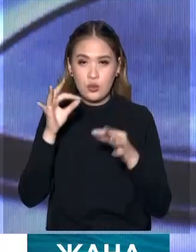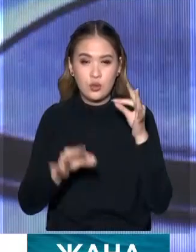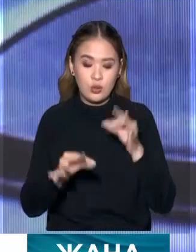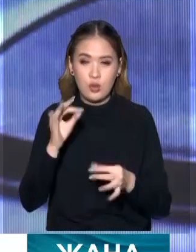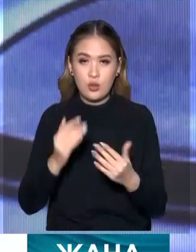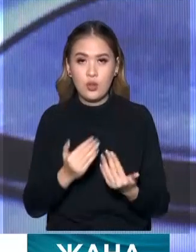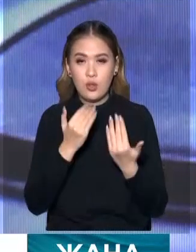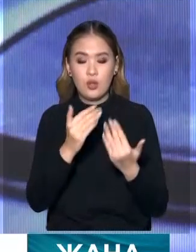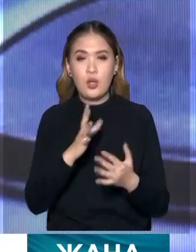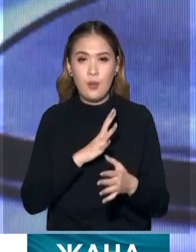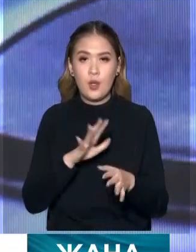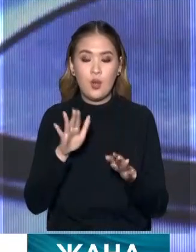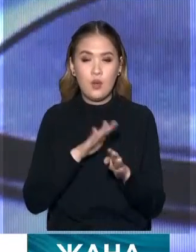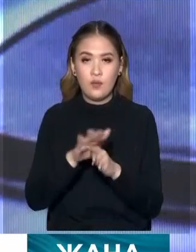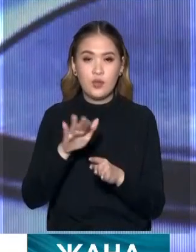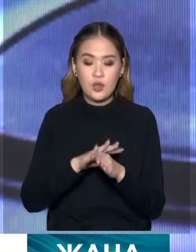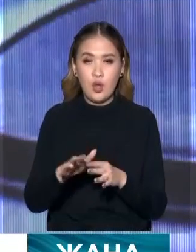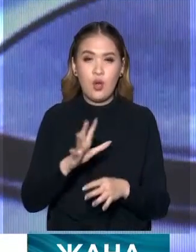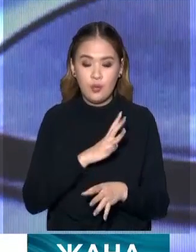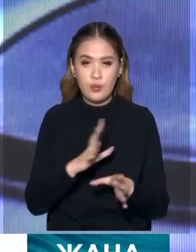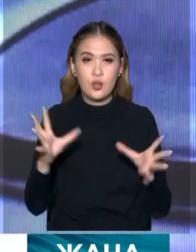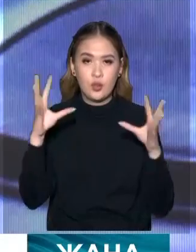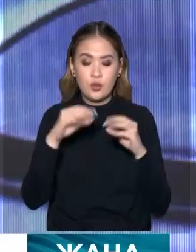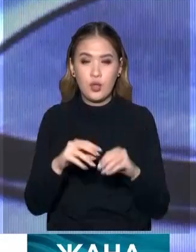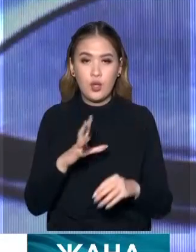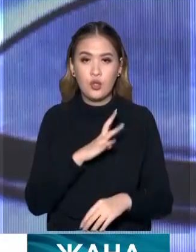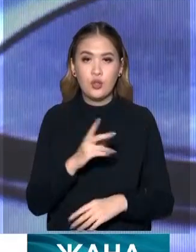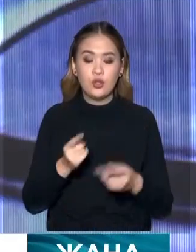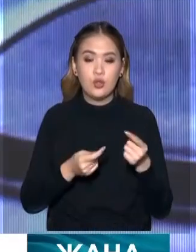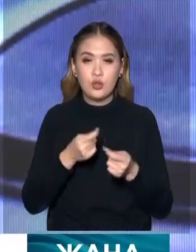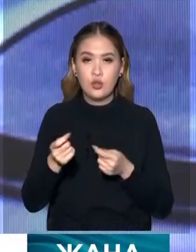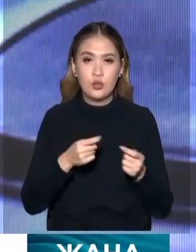үкімін орындау органдарына ұйымдастыру шараларын жүргізуге. Ол